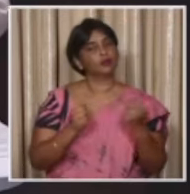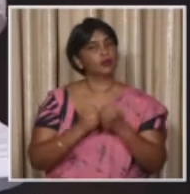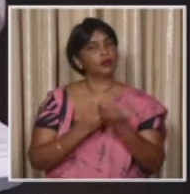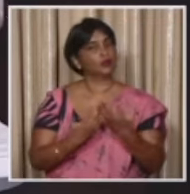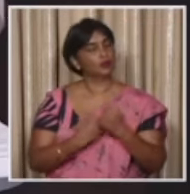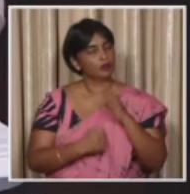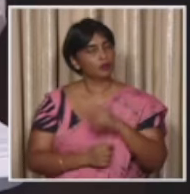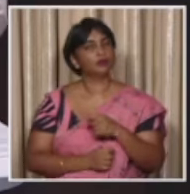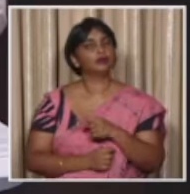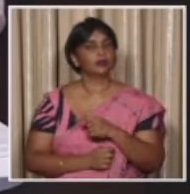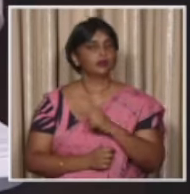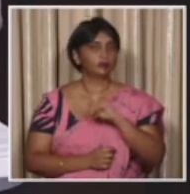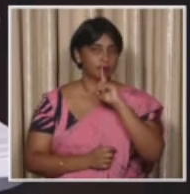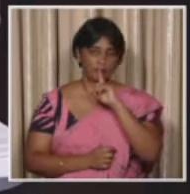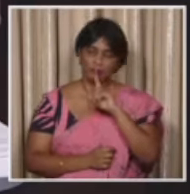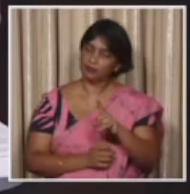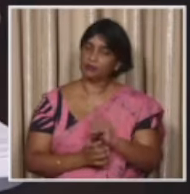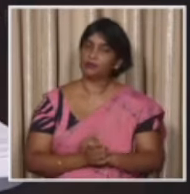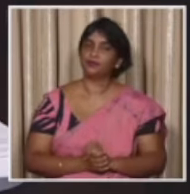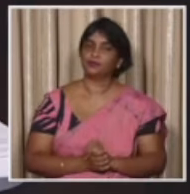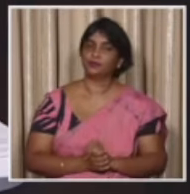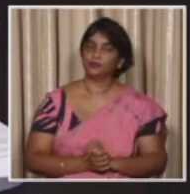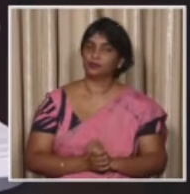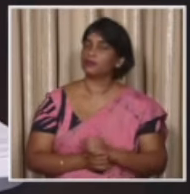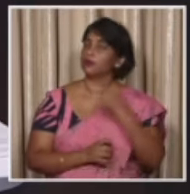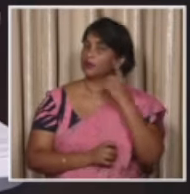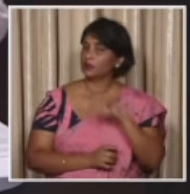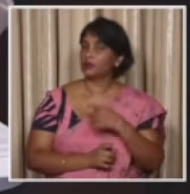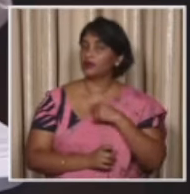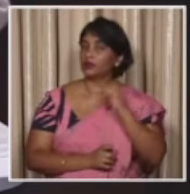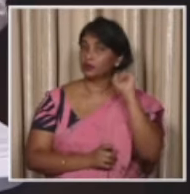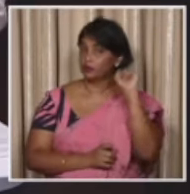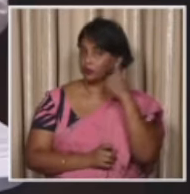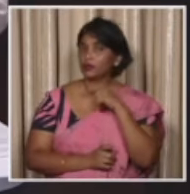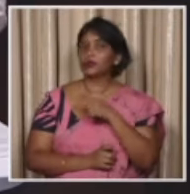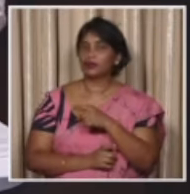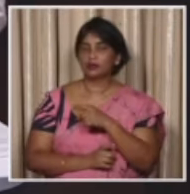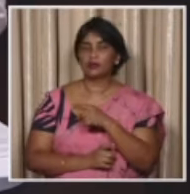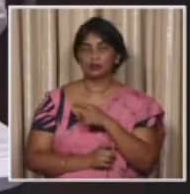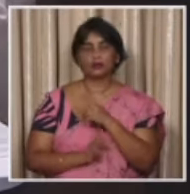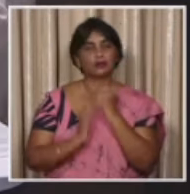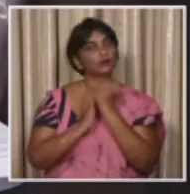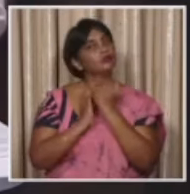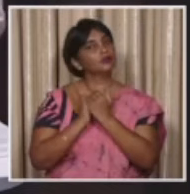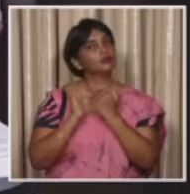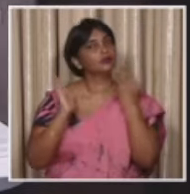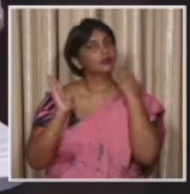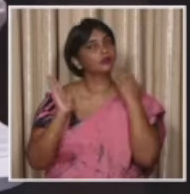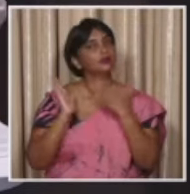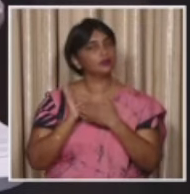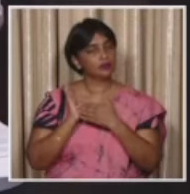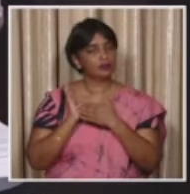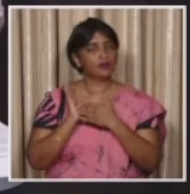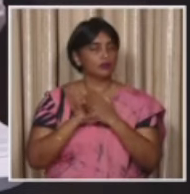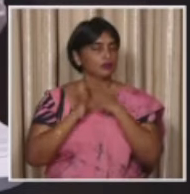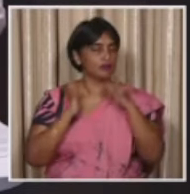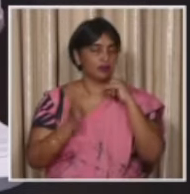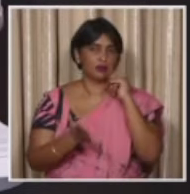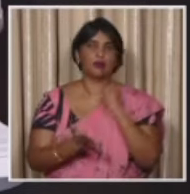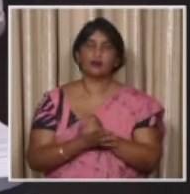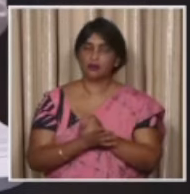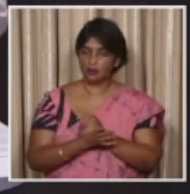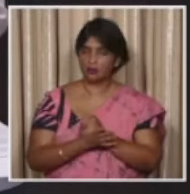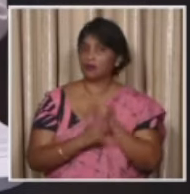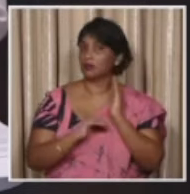කියන එක පැහැදිලි කරන්නට ඕන. ඒ නිසා පළවෙනිම දේ තමයි මේ unbundling process එක බොහොම සංකීර්ණයි.